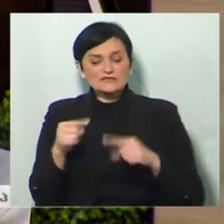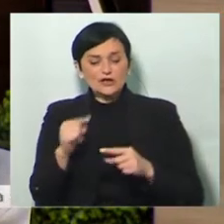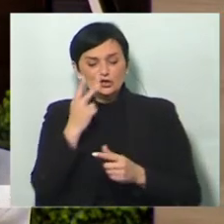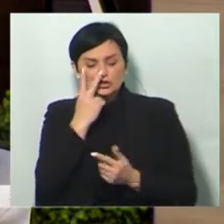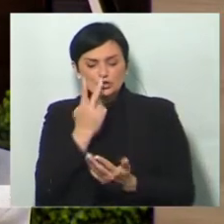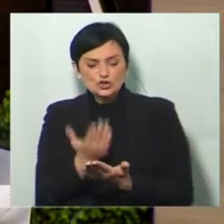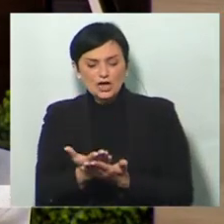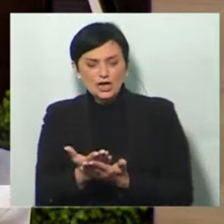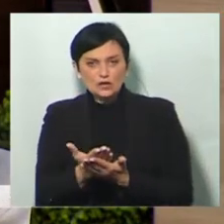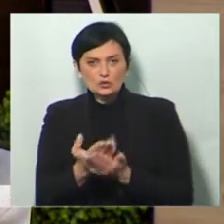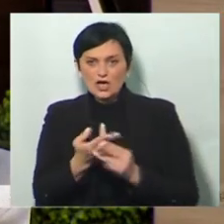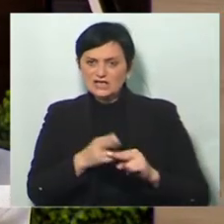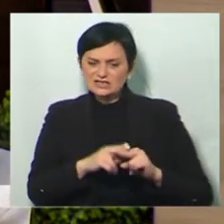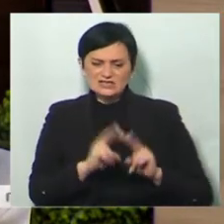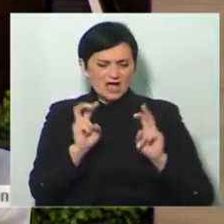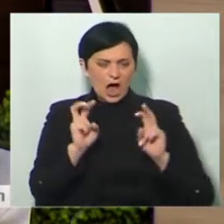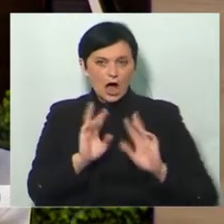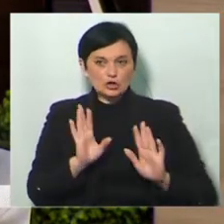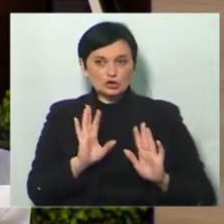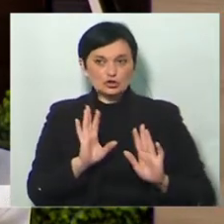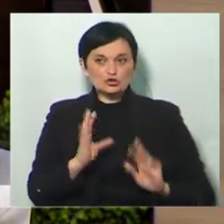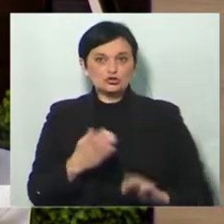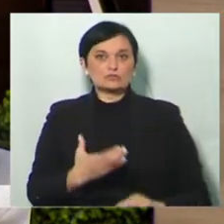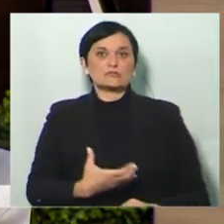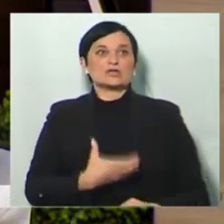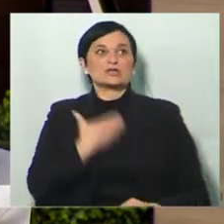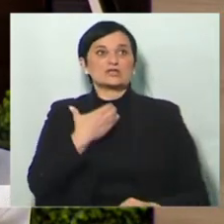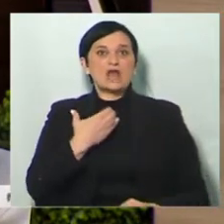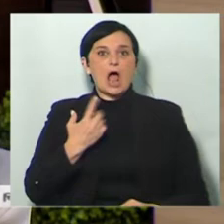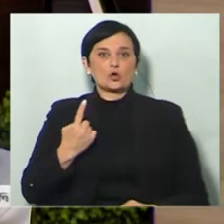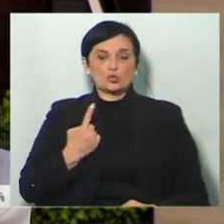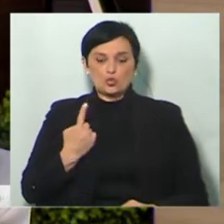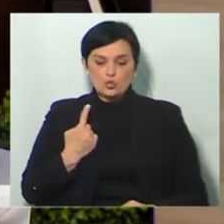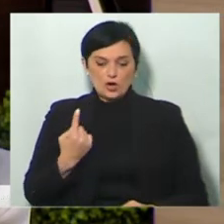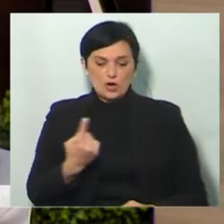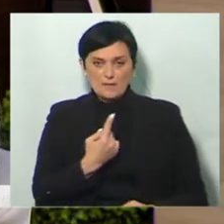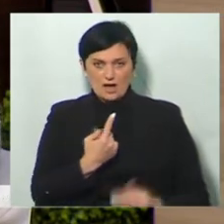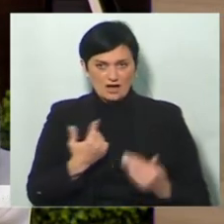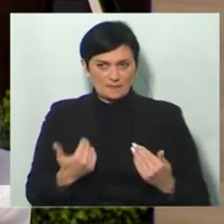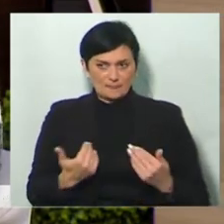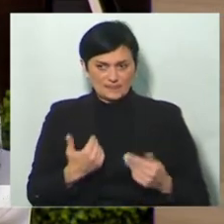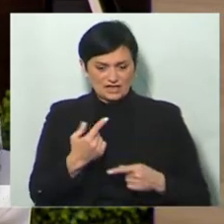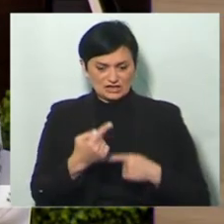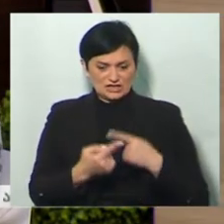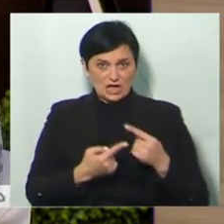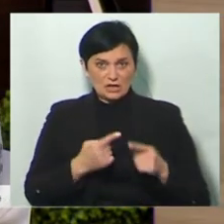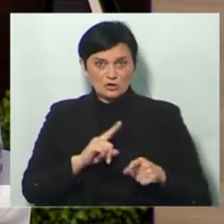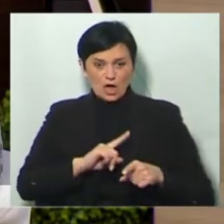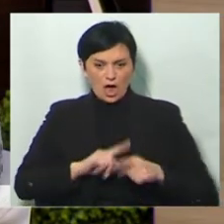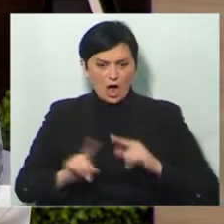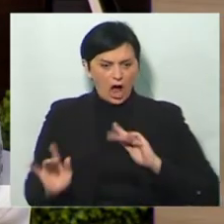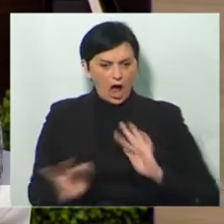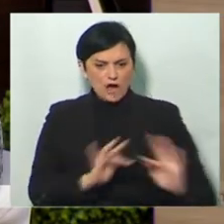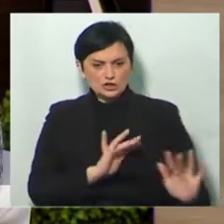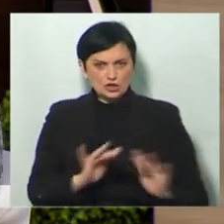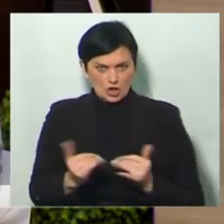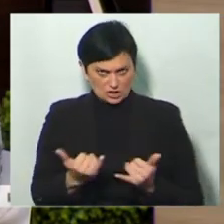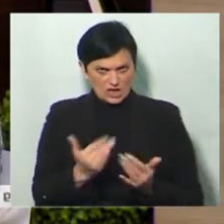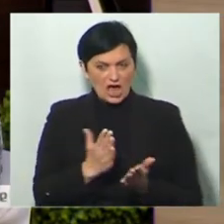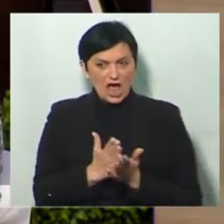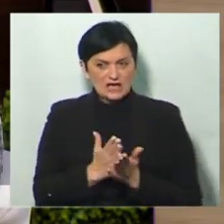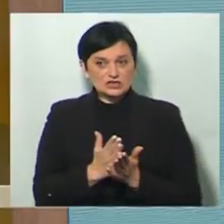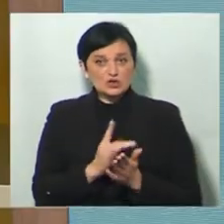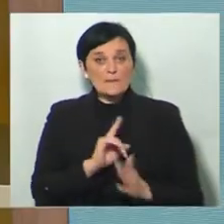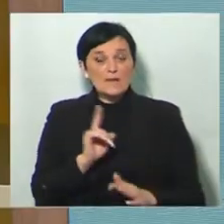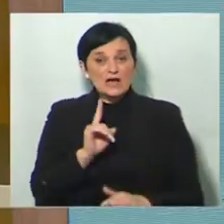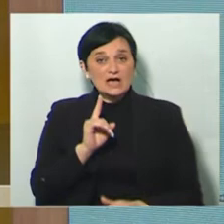doda, esanișa, tragicul marta, obebi, aragoax, tihana medrove, acicare, bul, temp și goax, acest moment. Magrim